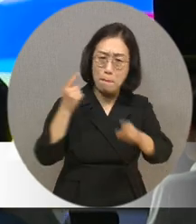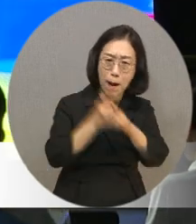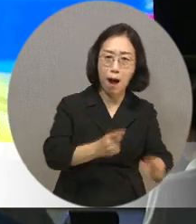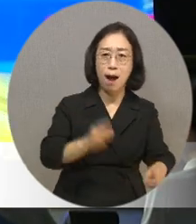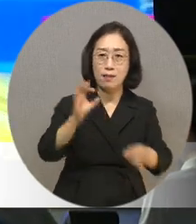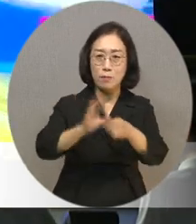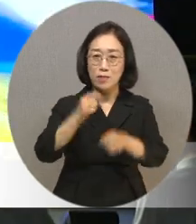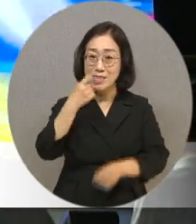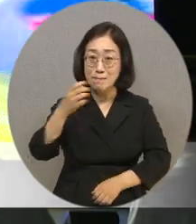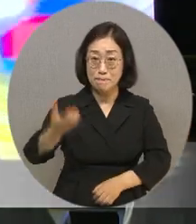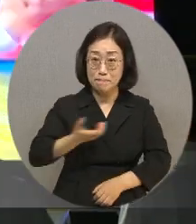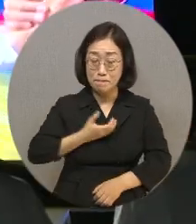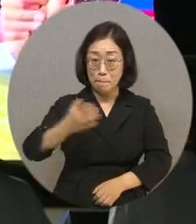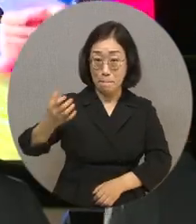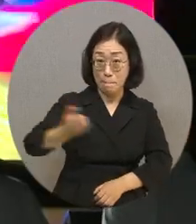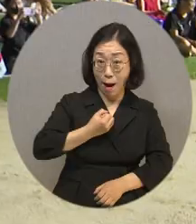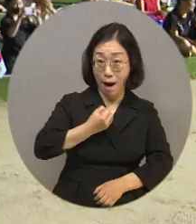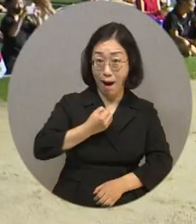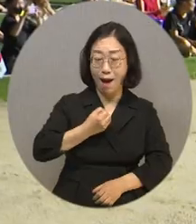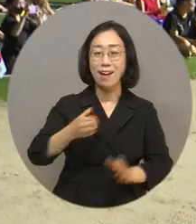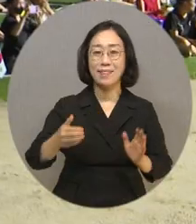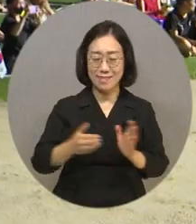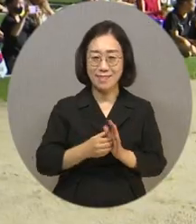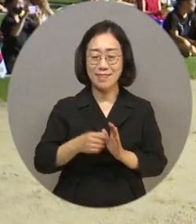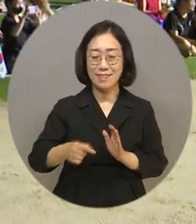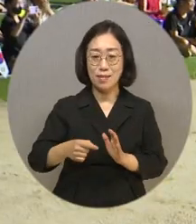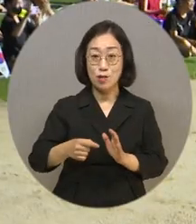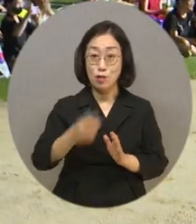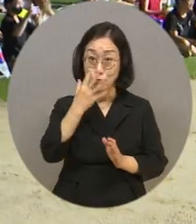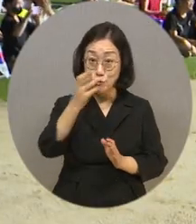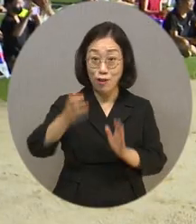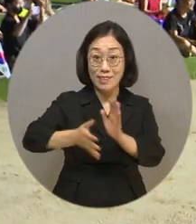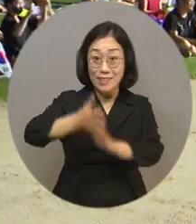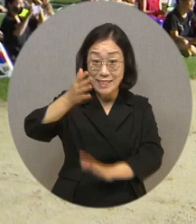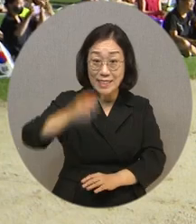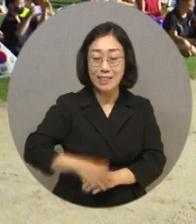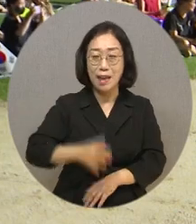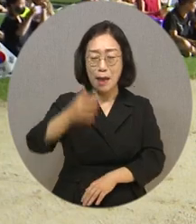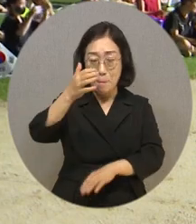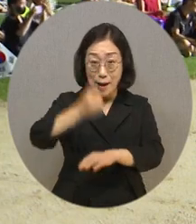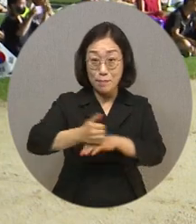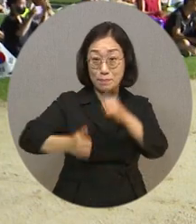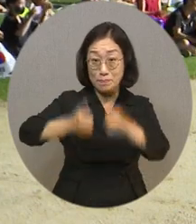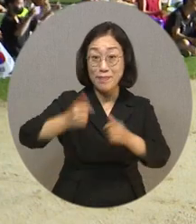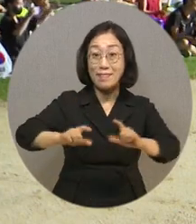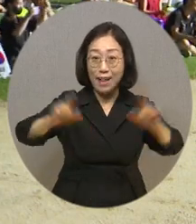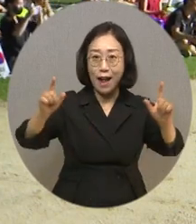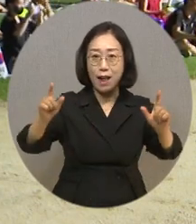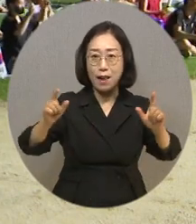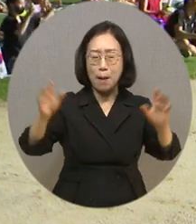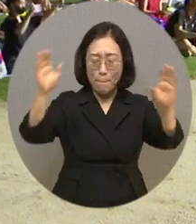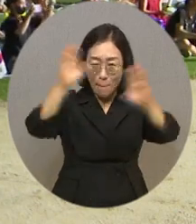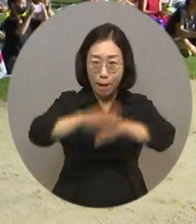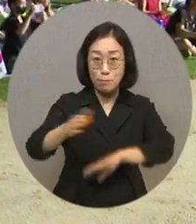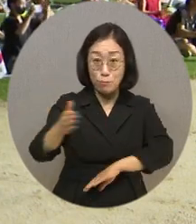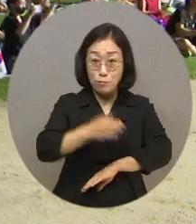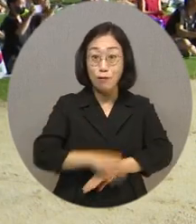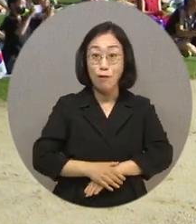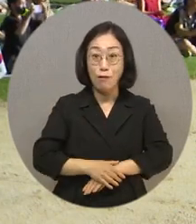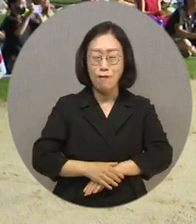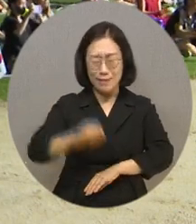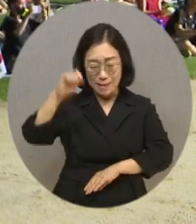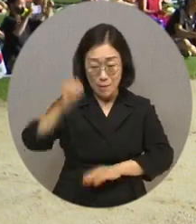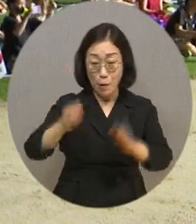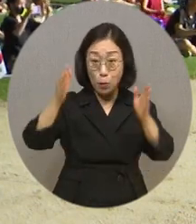달성하며 금메달을 목에 걸었습니다. 순천시는 결승전이 열렸던 28일 저녁부터 29일